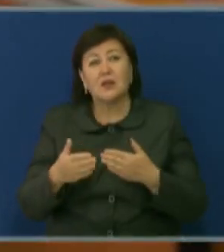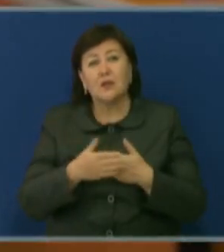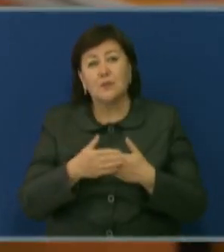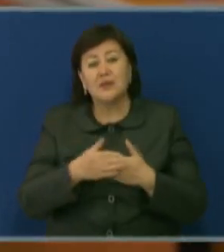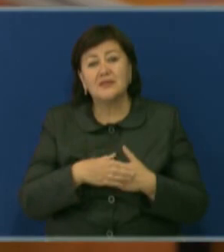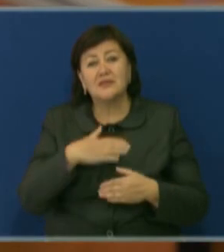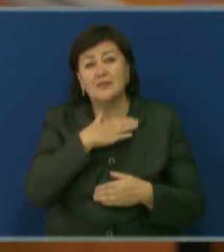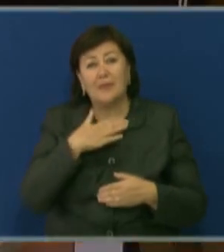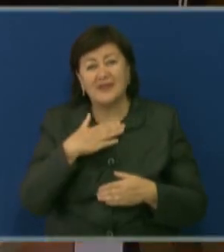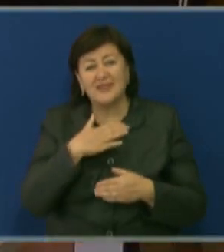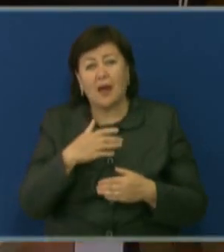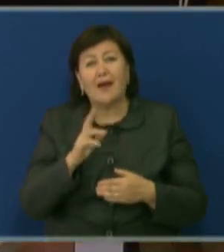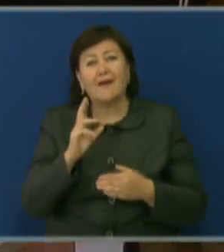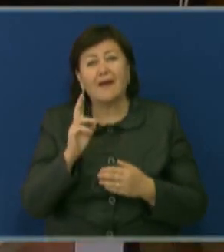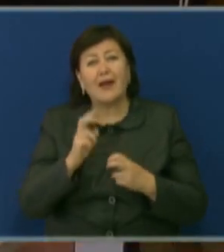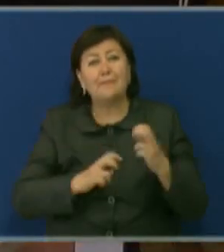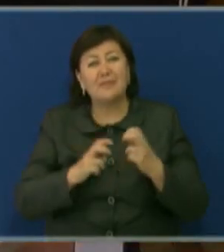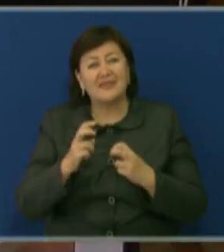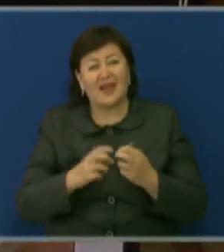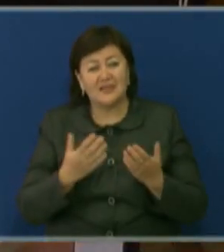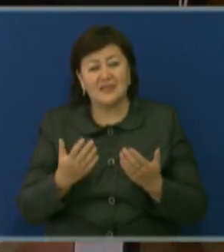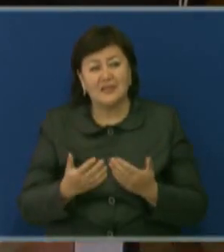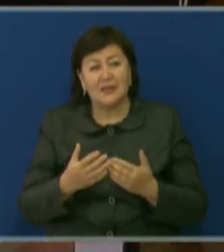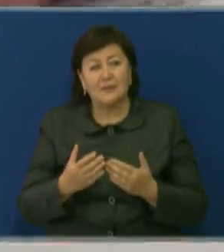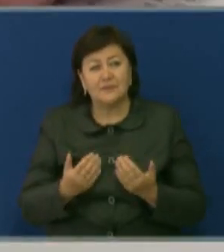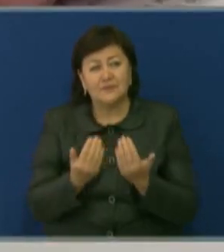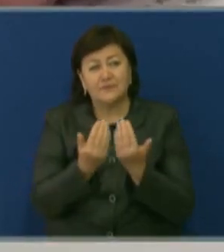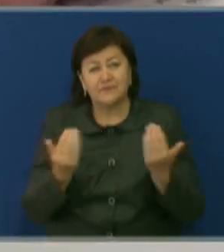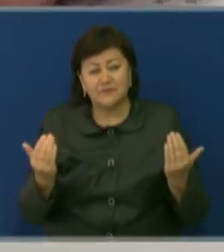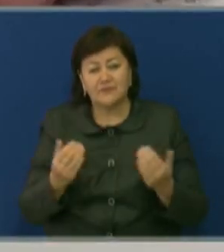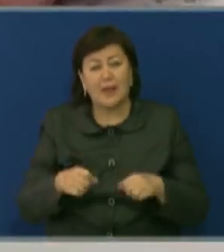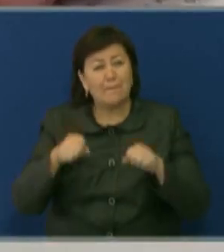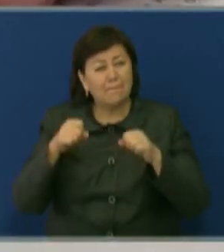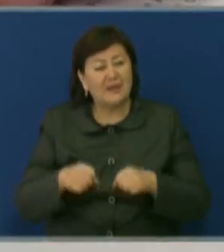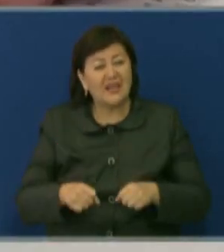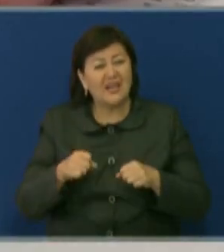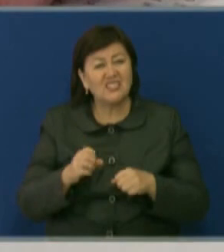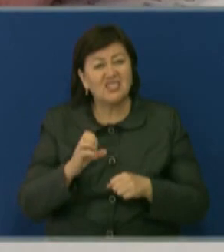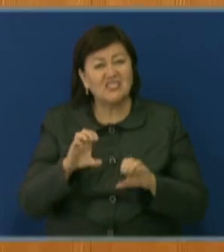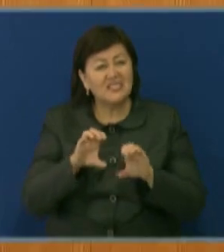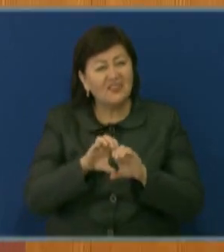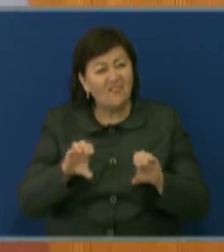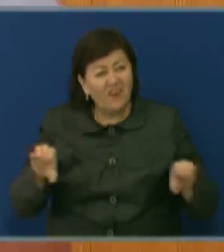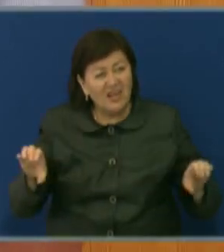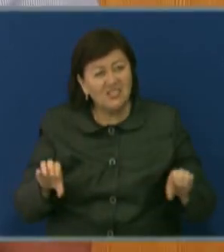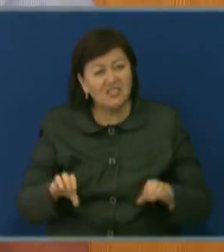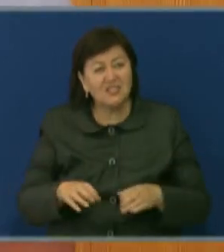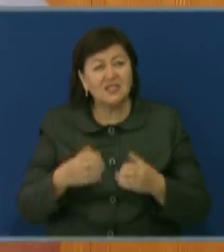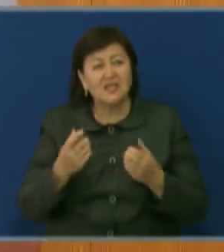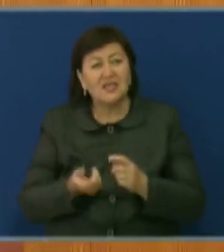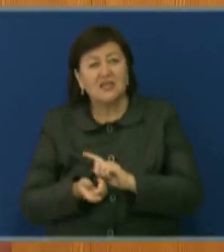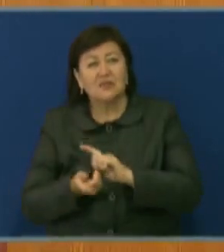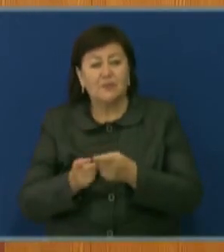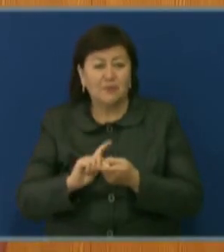и работы по подготовке водозаборных сооружений. Это прокачка скважин и замена насосного оборудования. Планируется замена